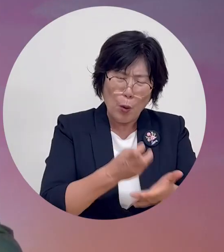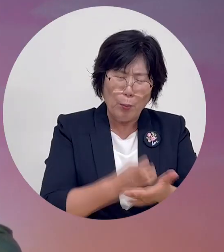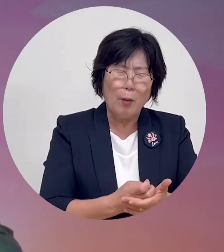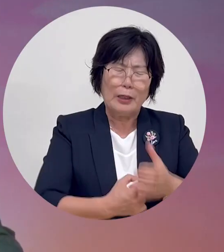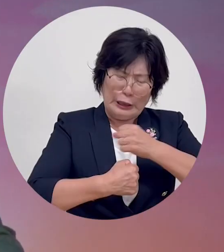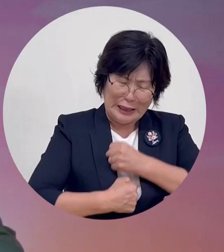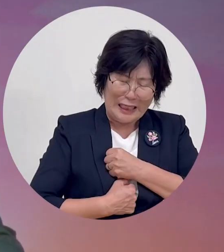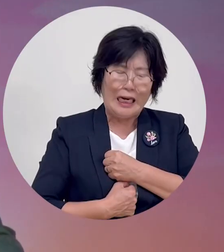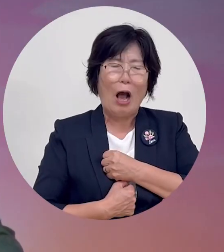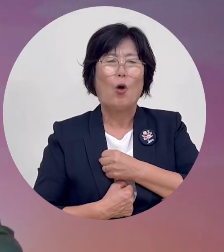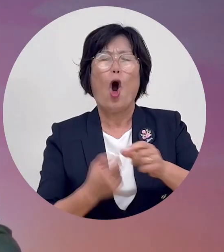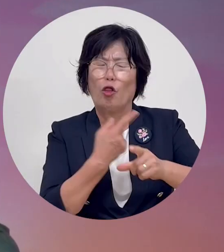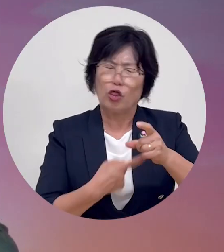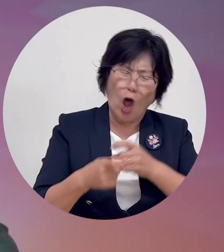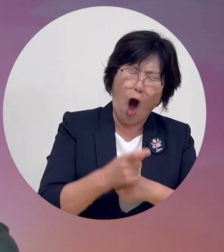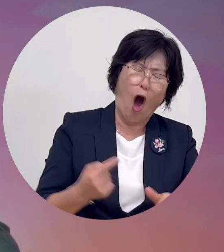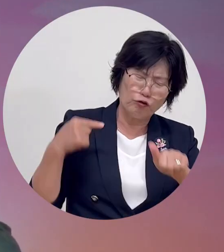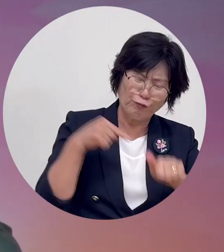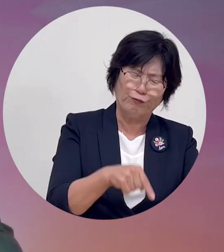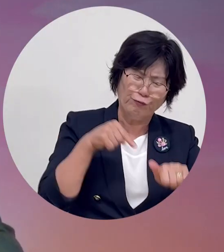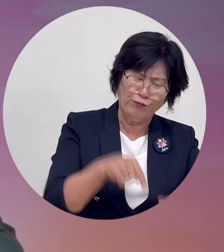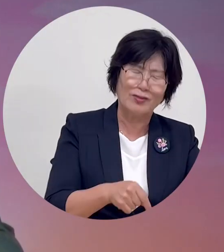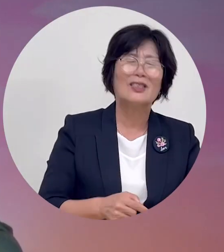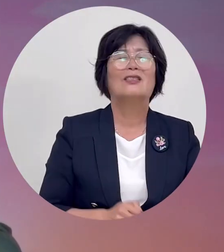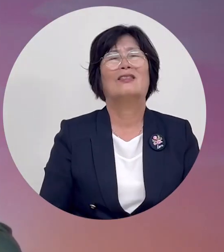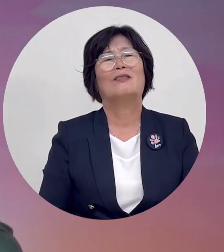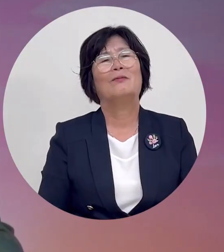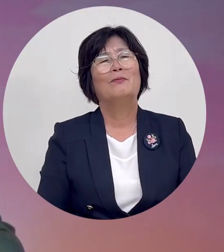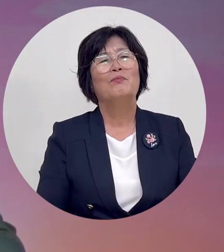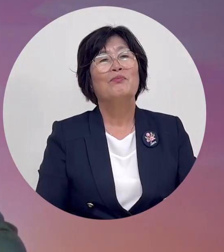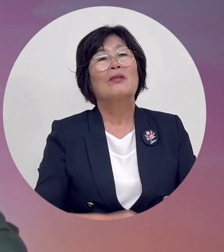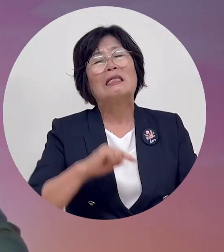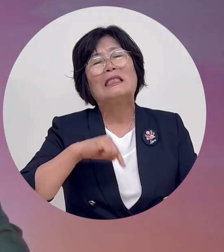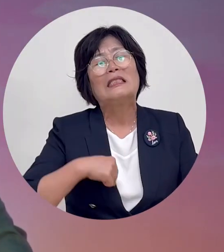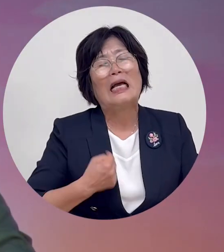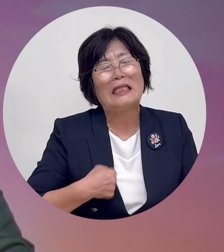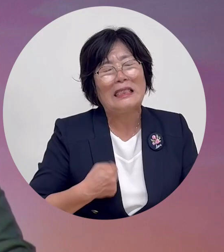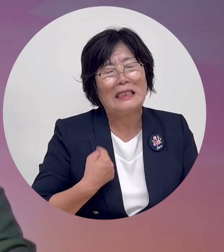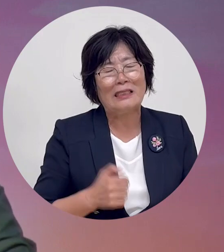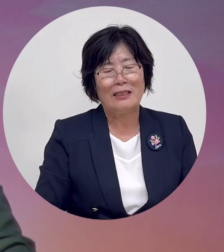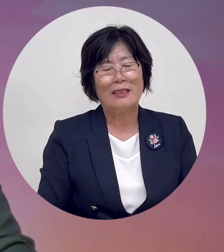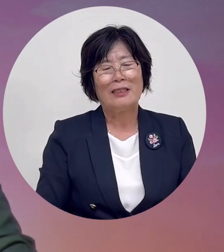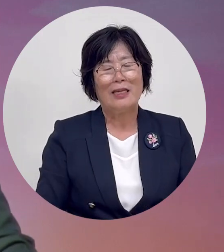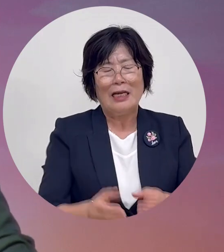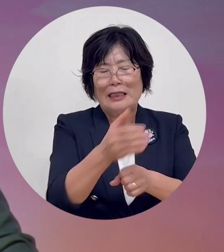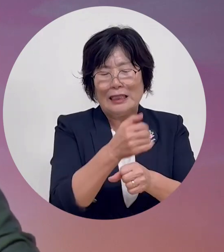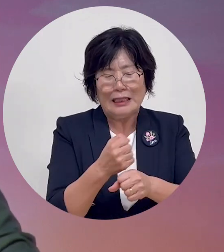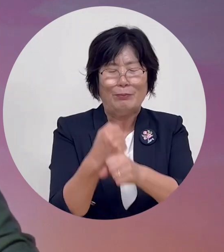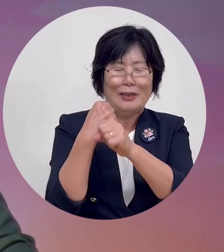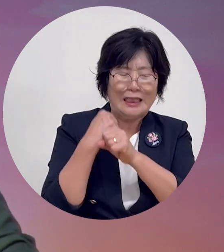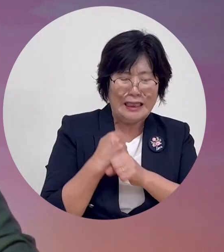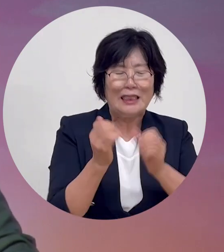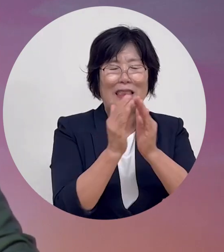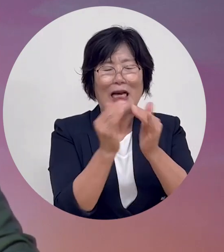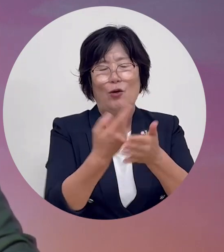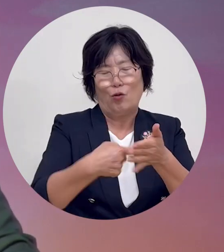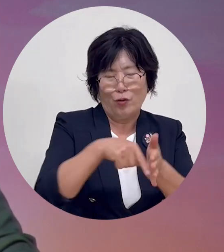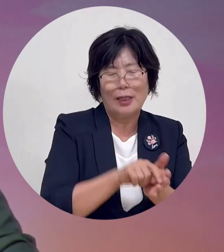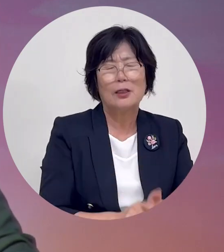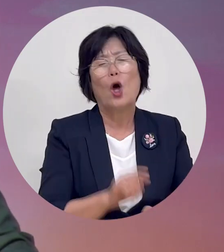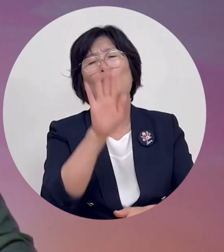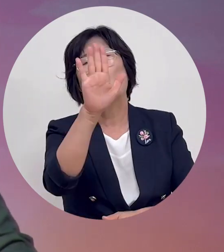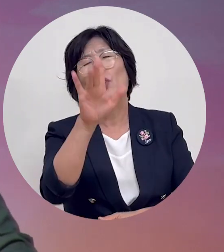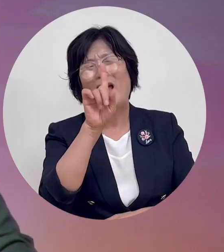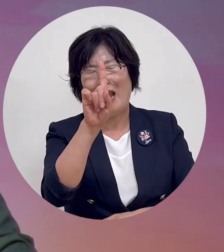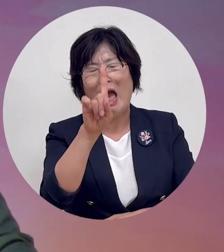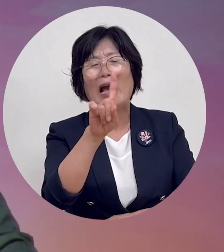지워요. 그리고 자기는 그 짐진 자들을 위해서 손 하나 까딱 하지 않아요.